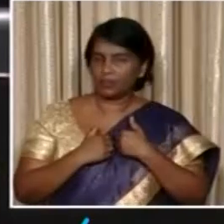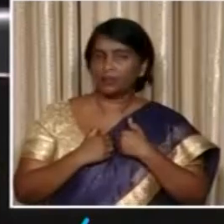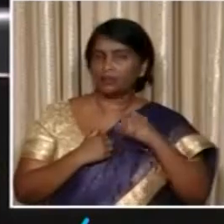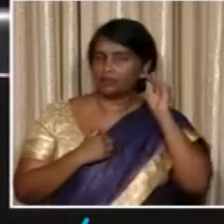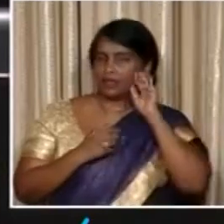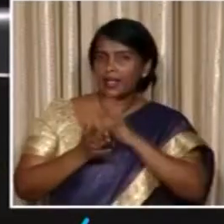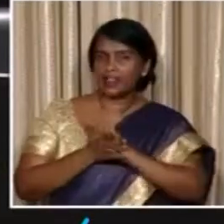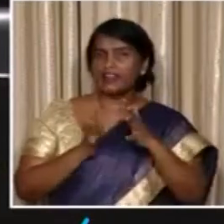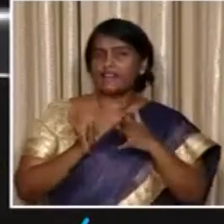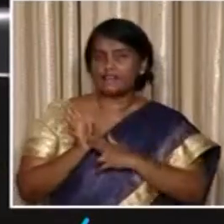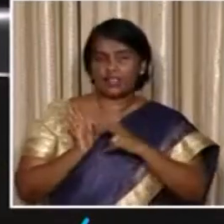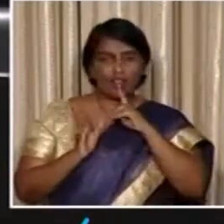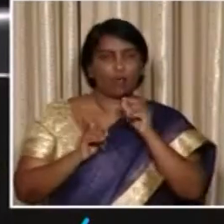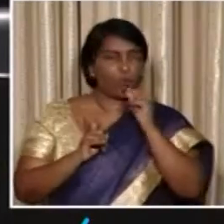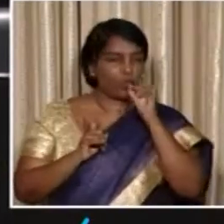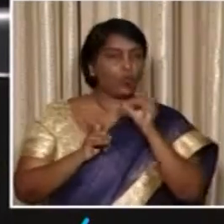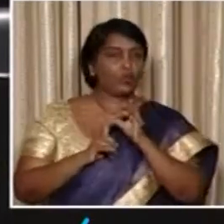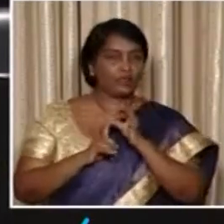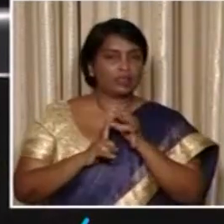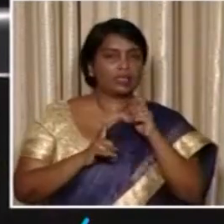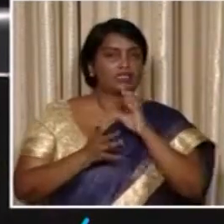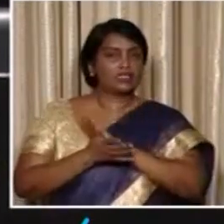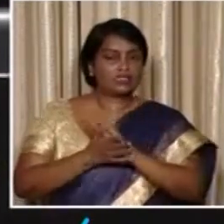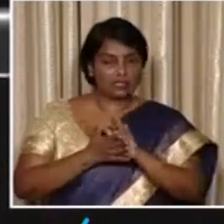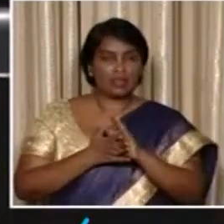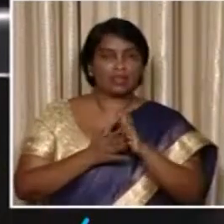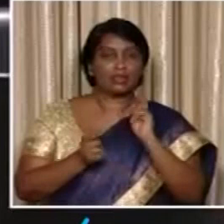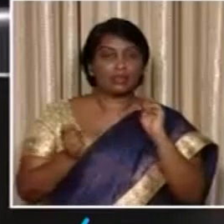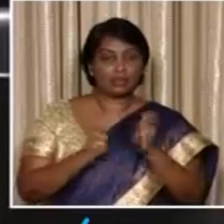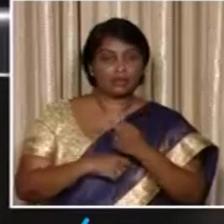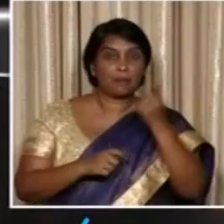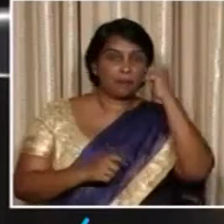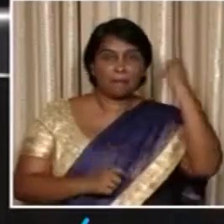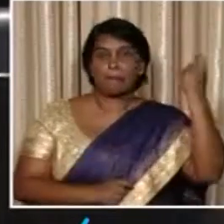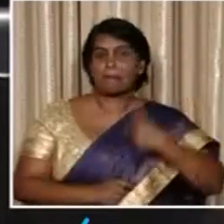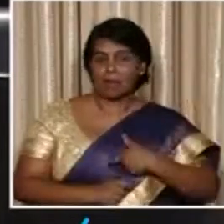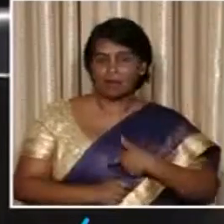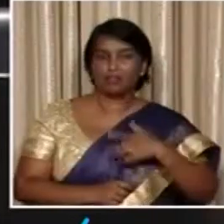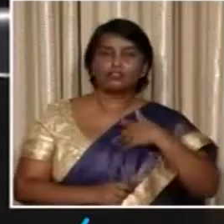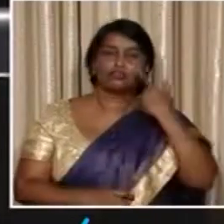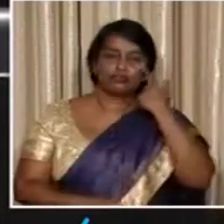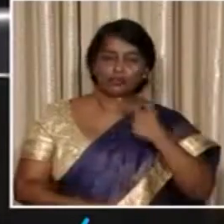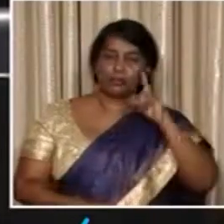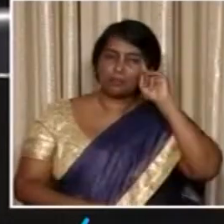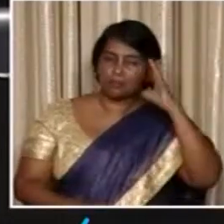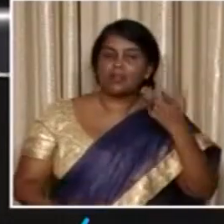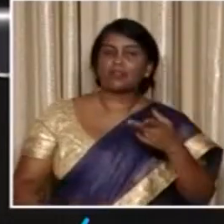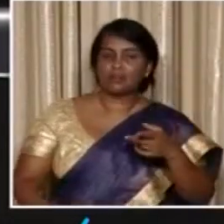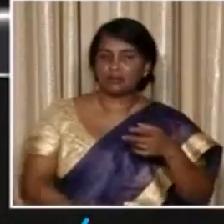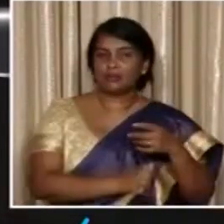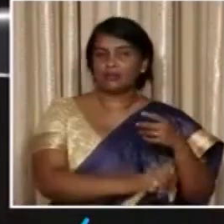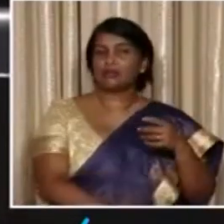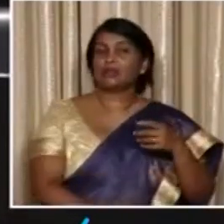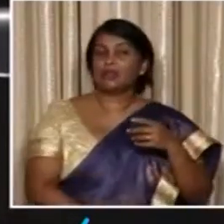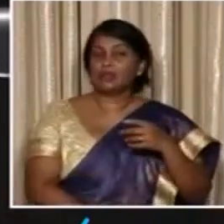අහගෙන ඒසා විතරන කිව්වා පුත්තලන් දිස්ත්‍රික්කයේ චින්තක මායදුන්න ශ්‍රී ලංකා ක්‍රිකට් එකෙන් පඩි ගන්නවා කියලා. බොහොම කනගාටුයි නොදන්න දේවල් ගැන.